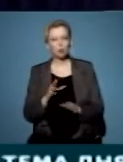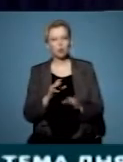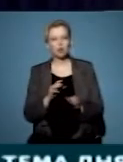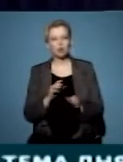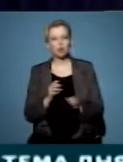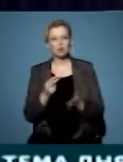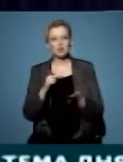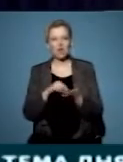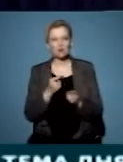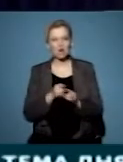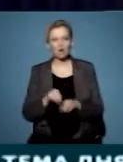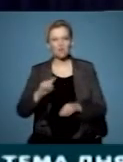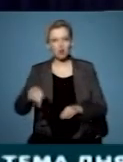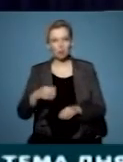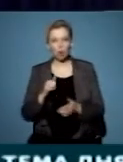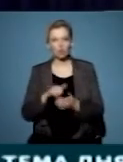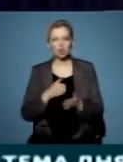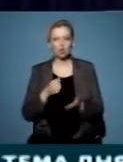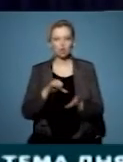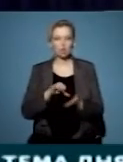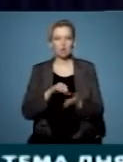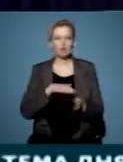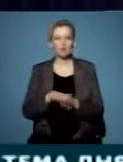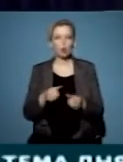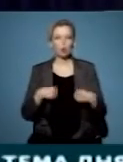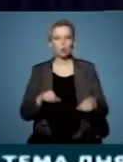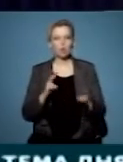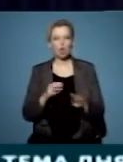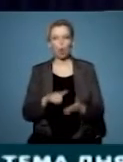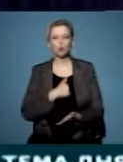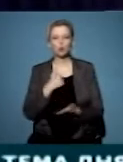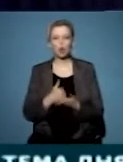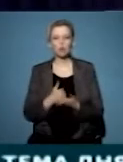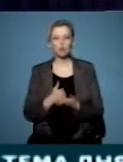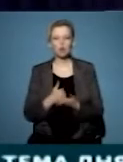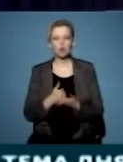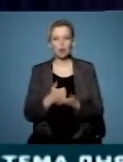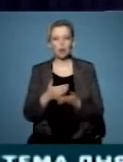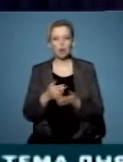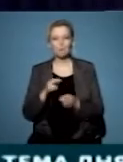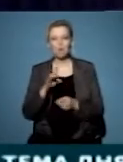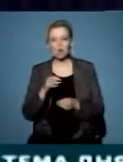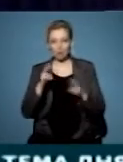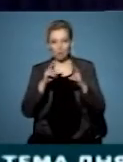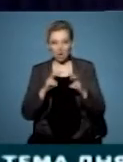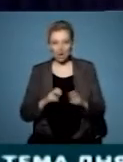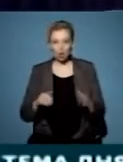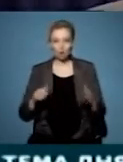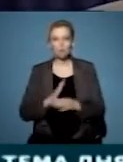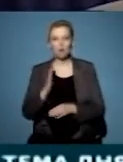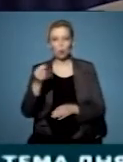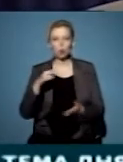виставлятися ця вимога від членів виконкому як основна при перегляді майбутніх тарифів?